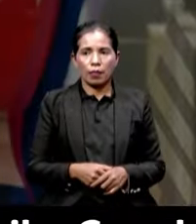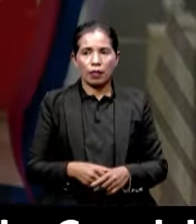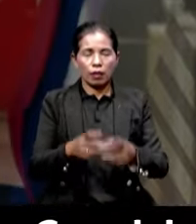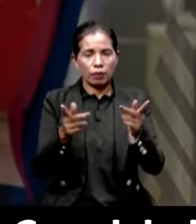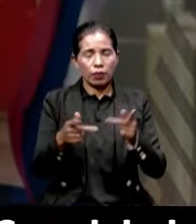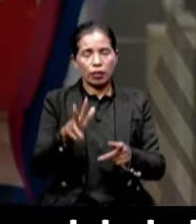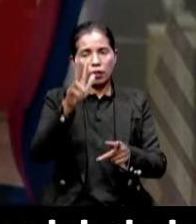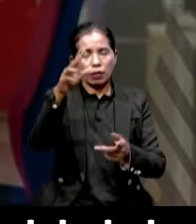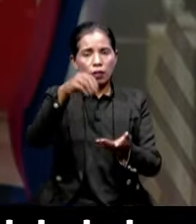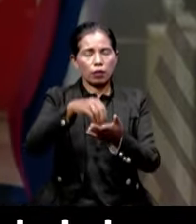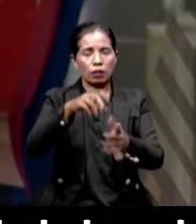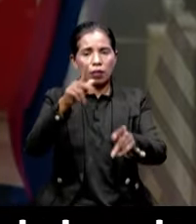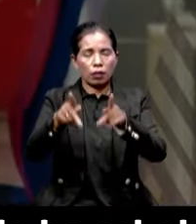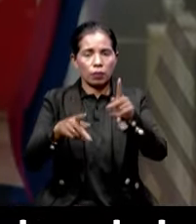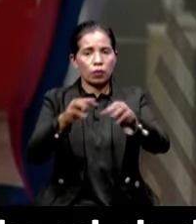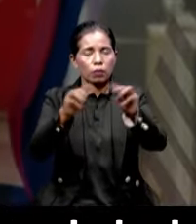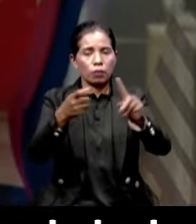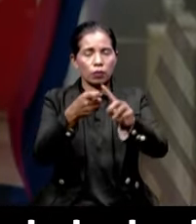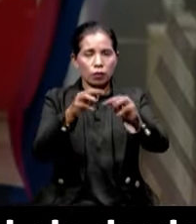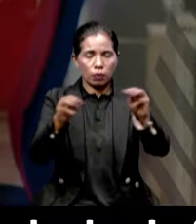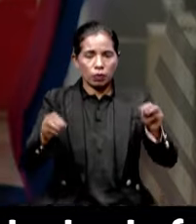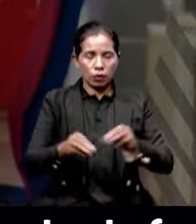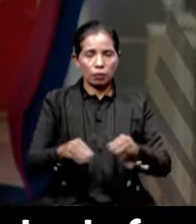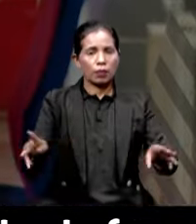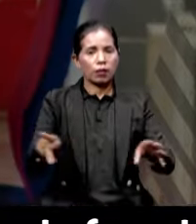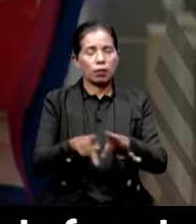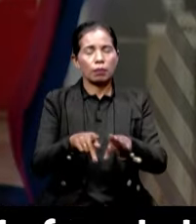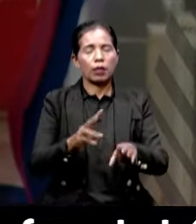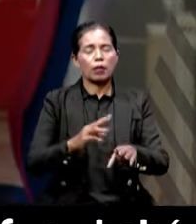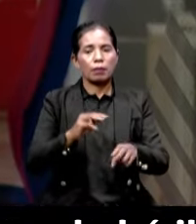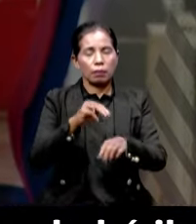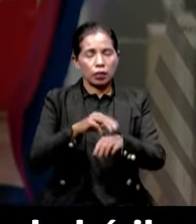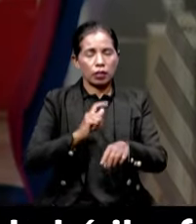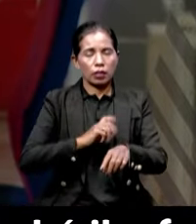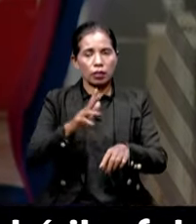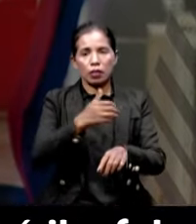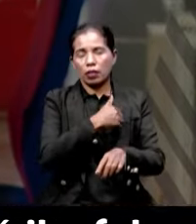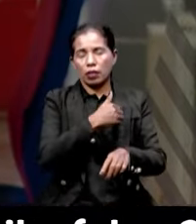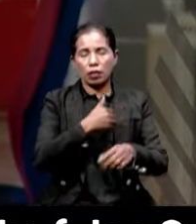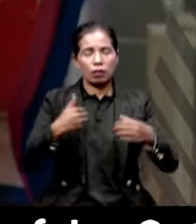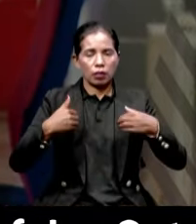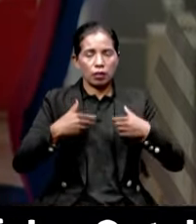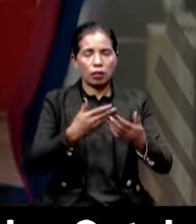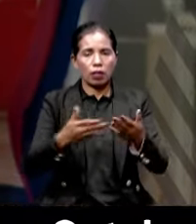Fatin tolu ne beato akumula serane siro si munisipi partisipa misa yata si tolu sedauk iha fasilidade publiko.